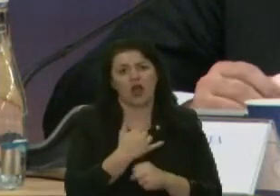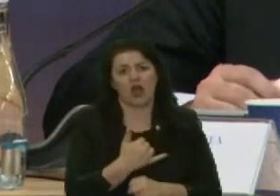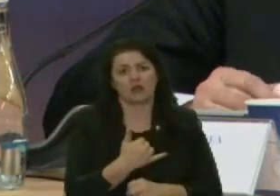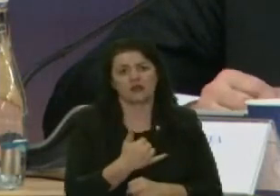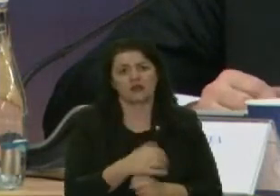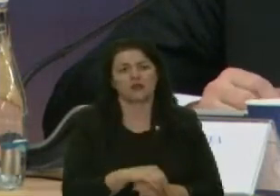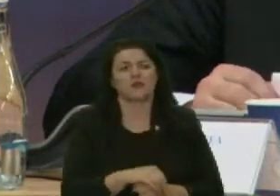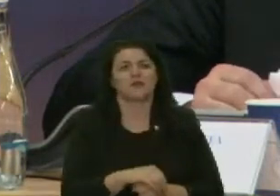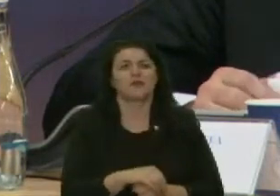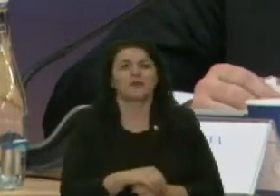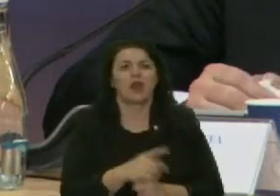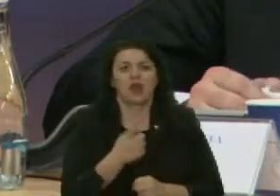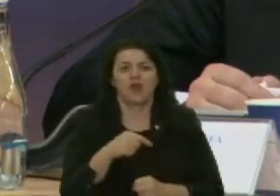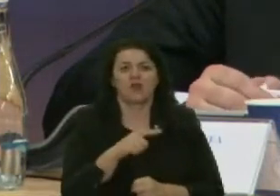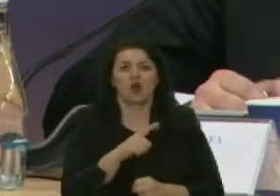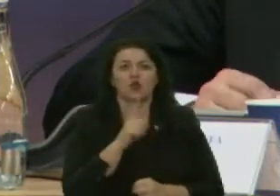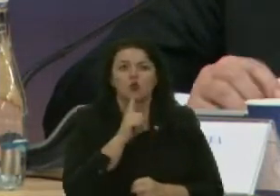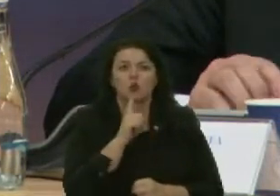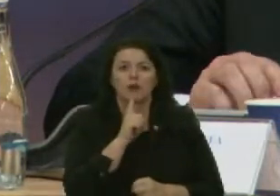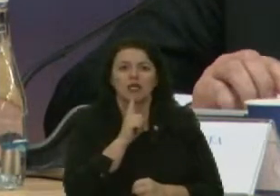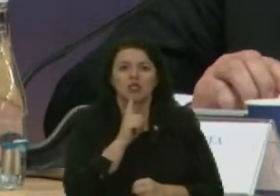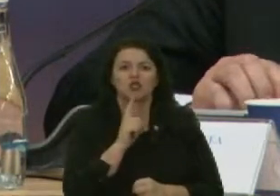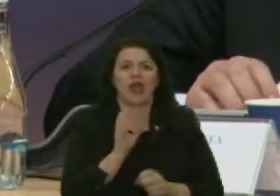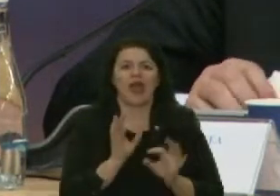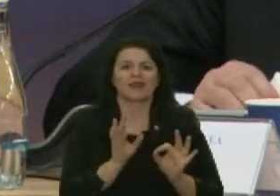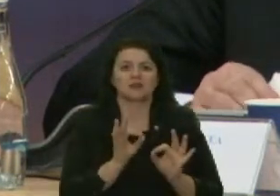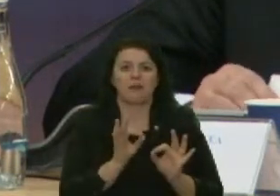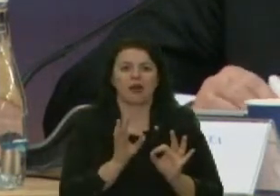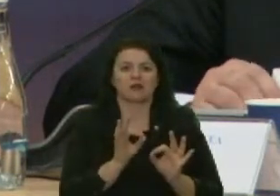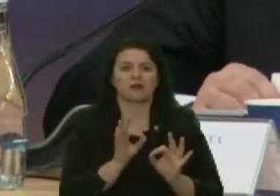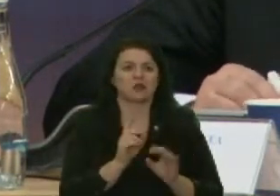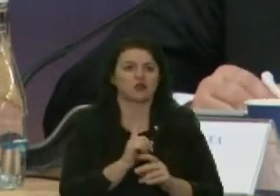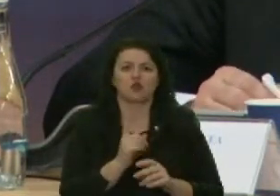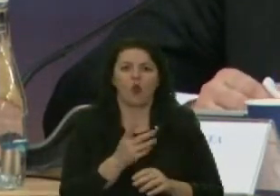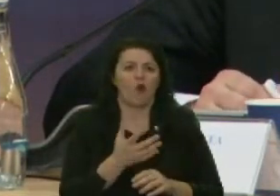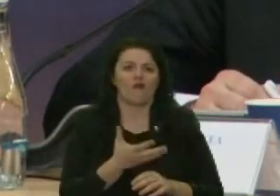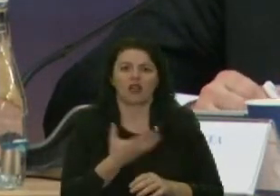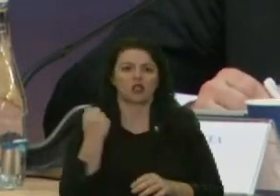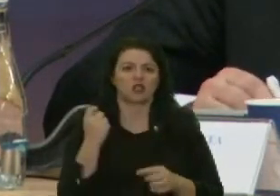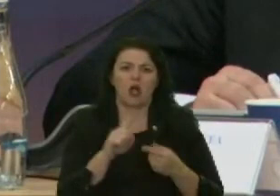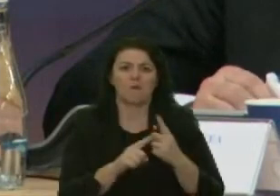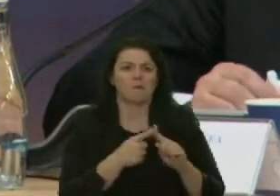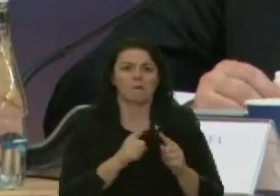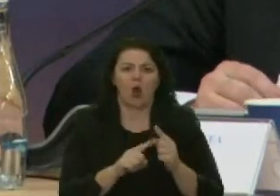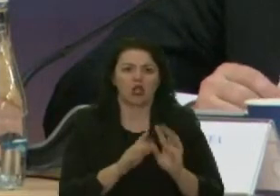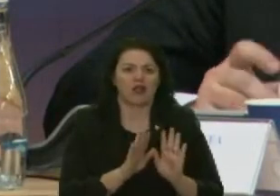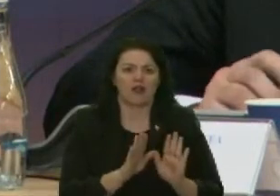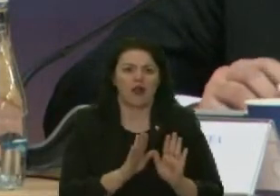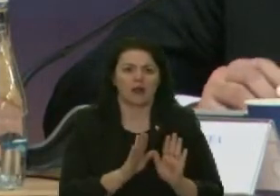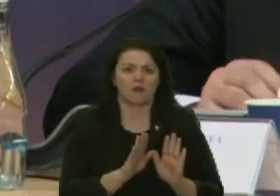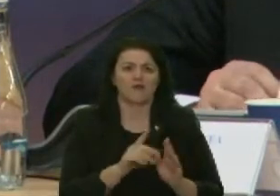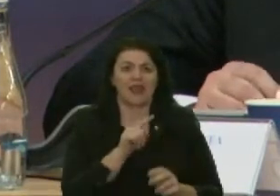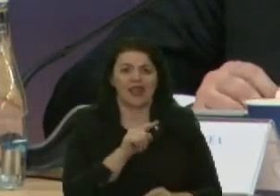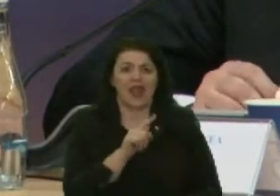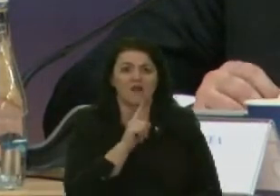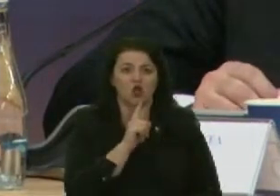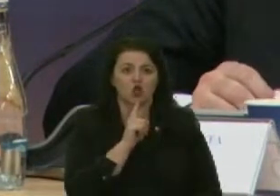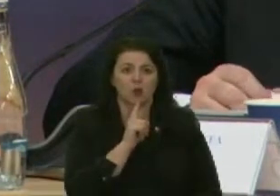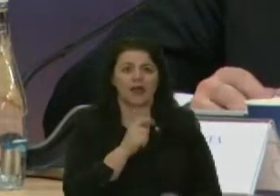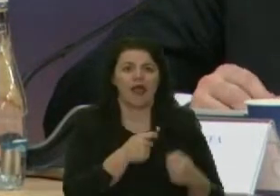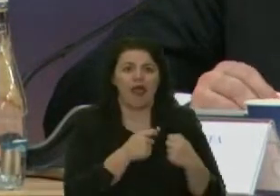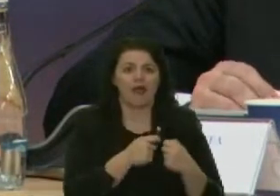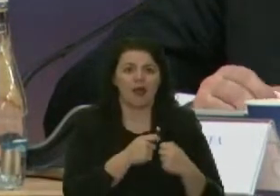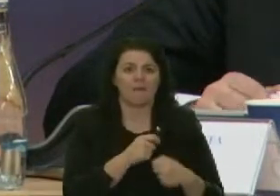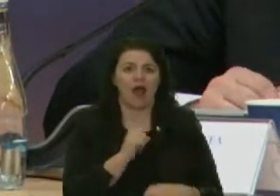Cluj și tot ei vă vor numi și experții pe care i vor propune Da deci nu scoateți factorul politic din numire tot acolo este că ei vom numi așa echipă